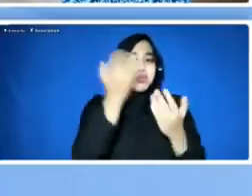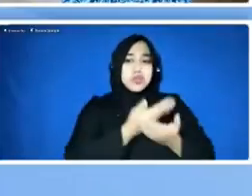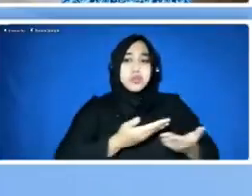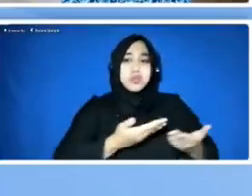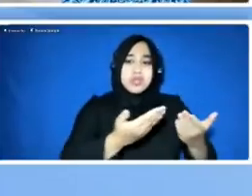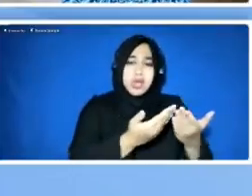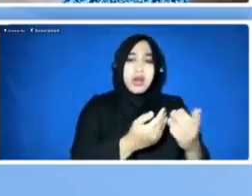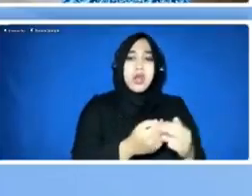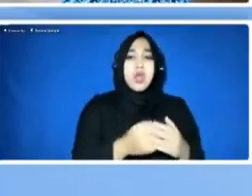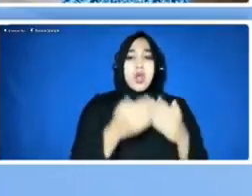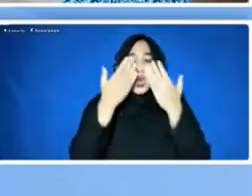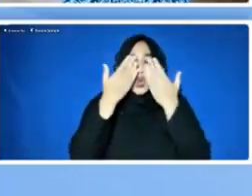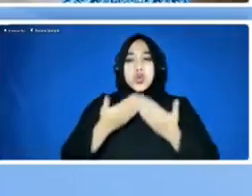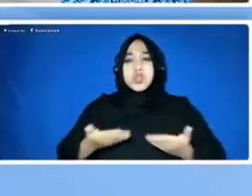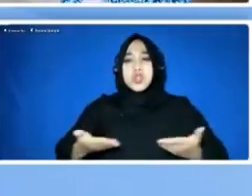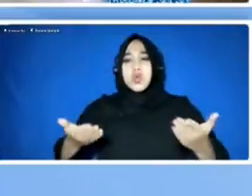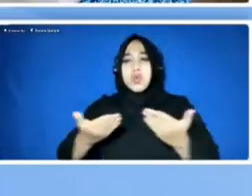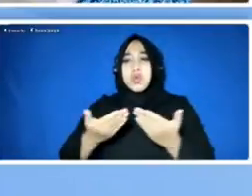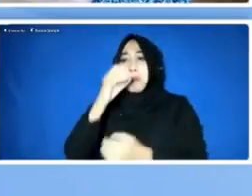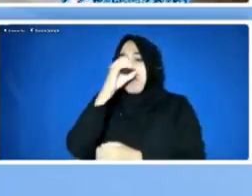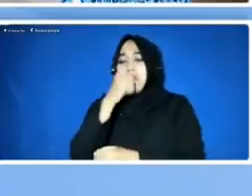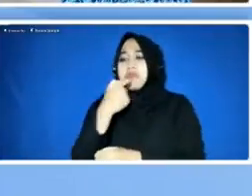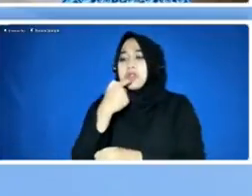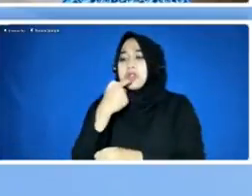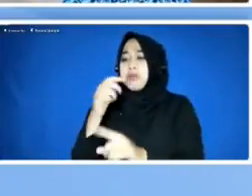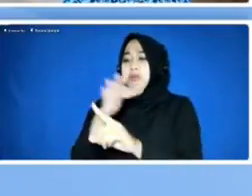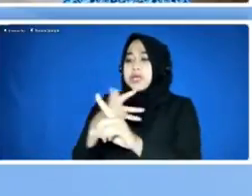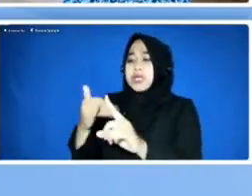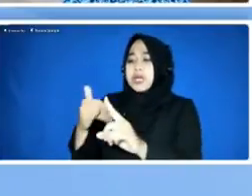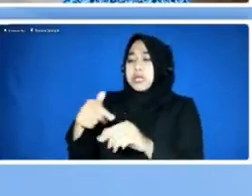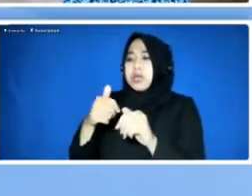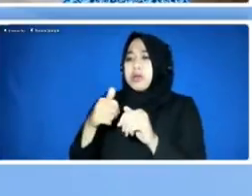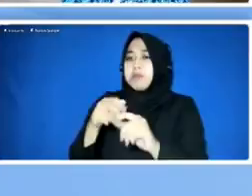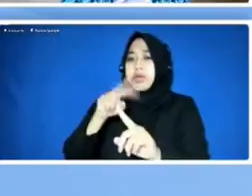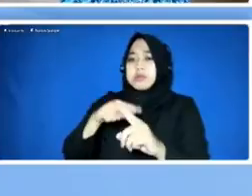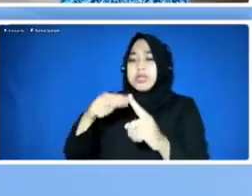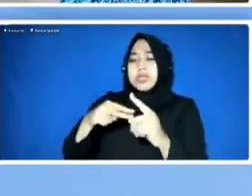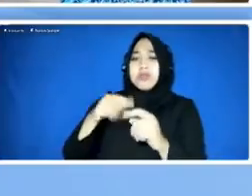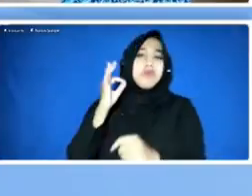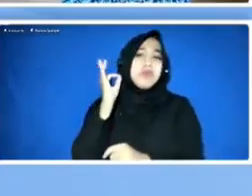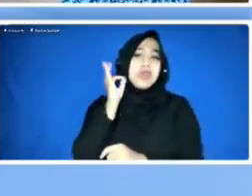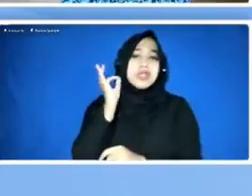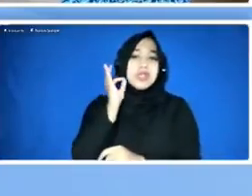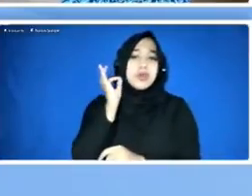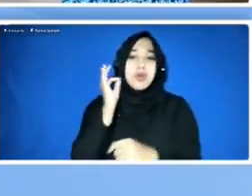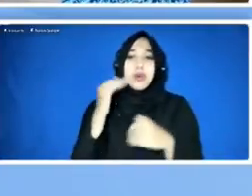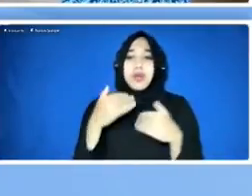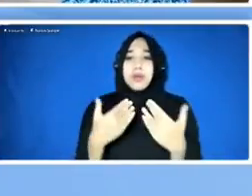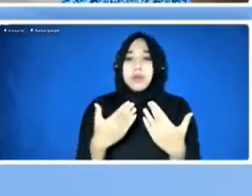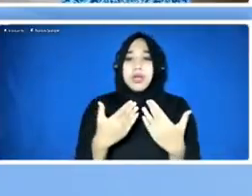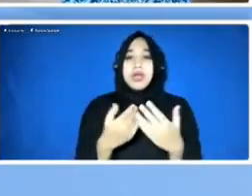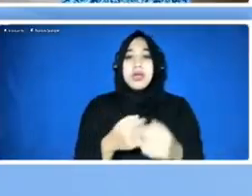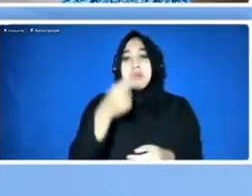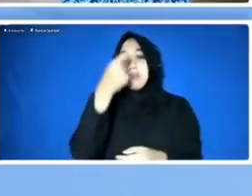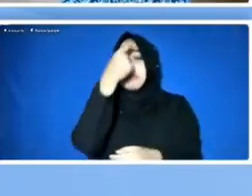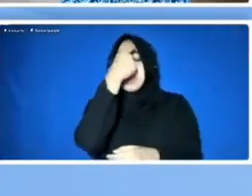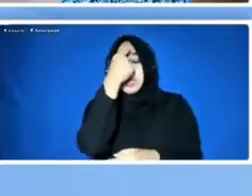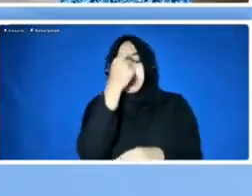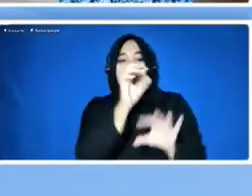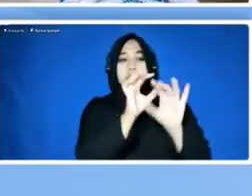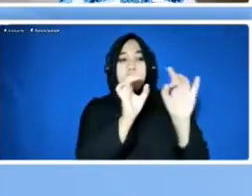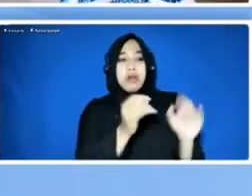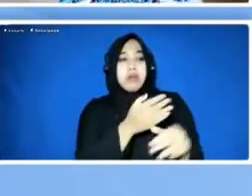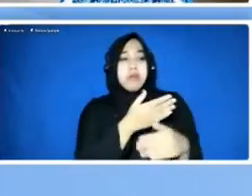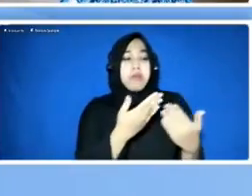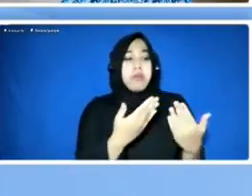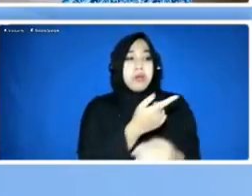sosiologi, untuk memahami bagaimana masyarakat mempersepsi risiko suatu jenis penyakit, lalu bagaimana